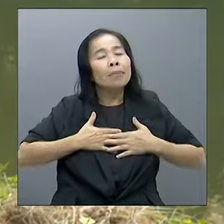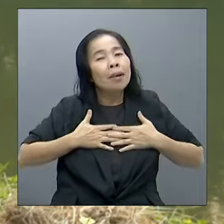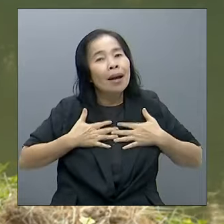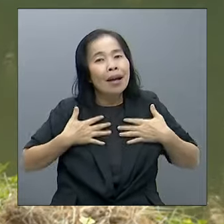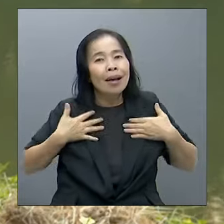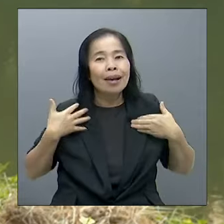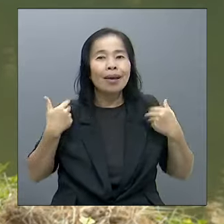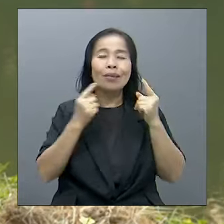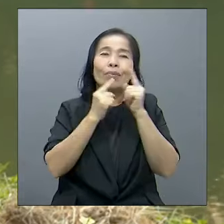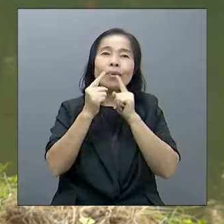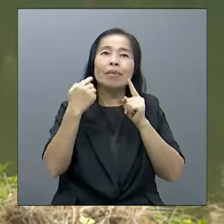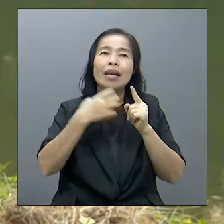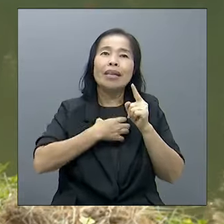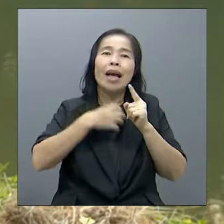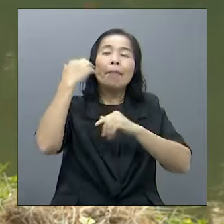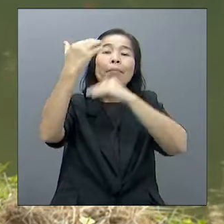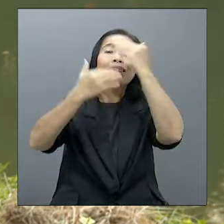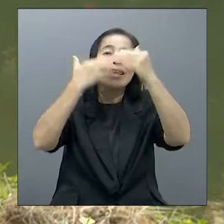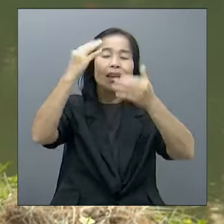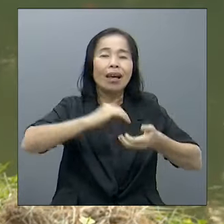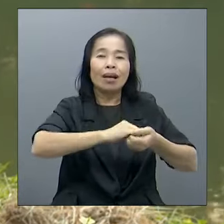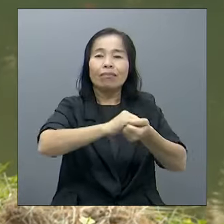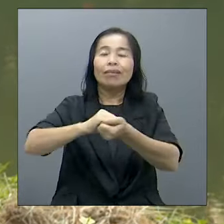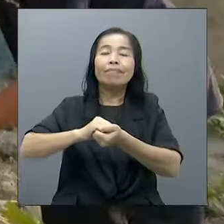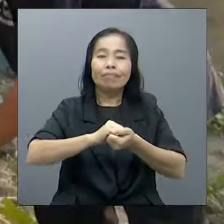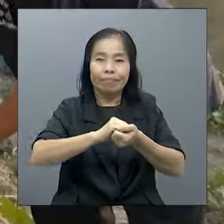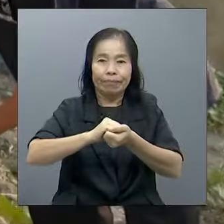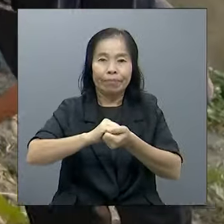อยากพัฒนาร่วมกันต่อไป